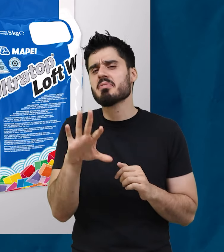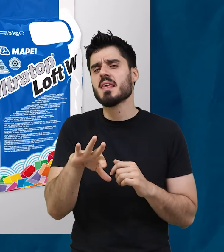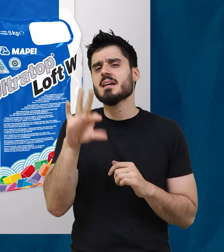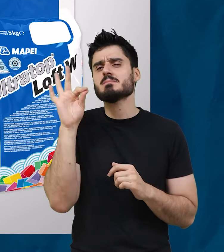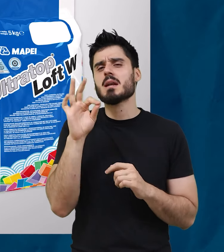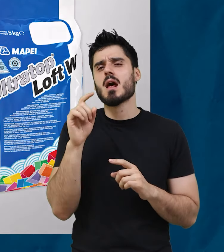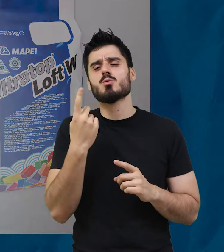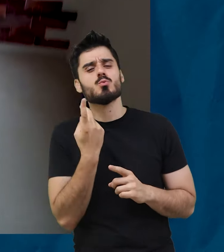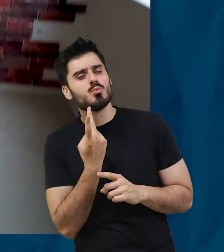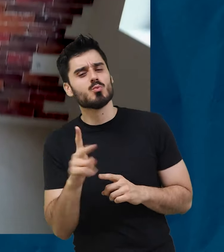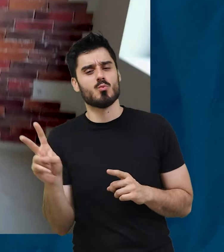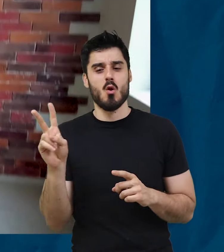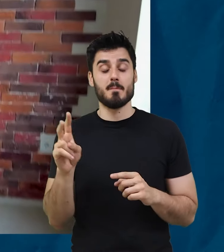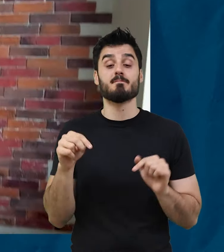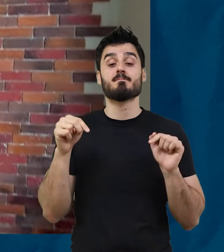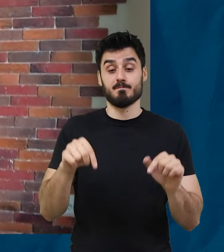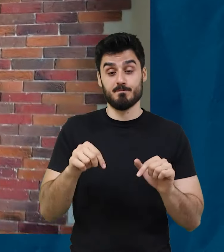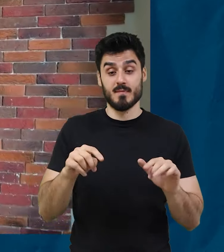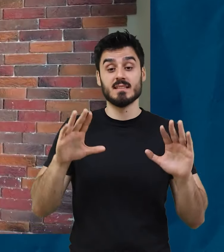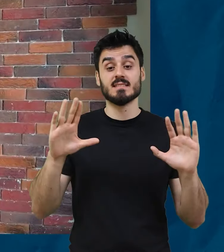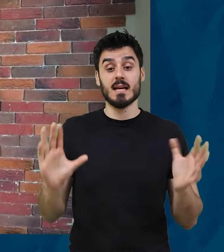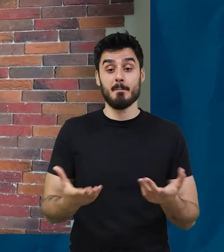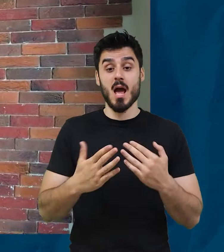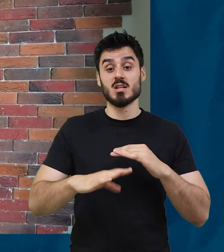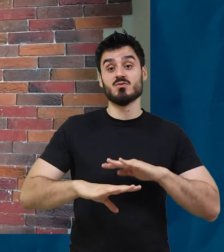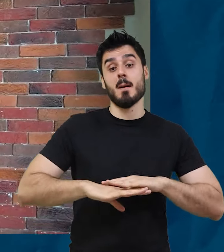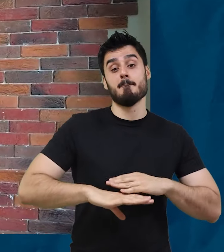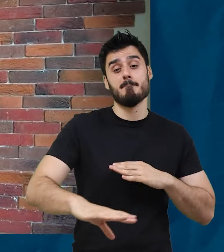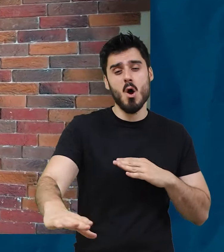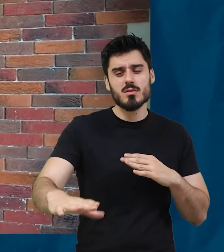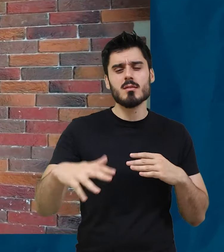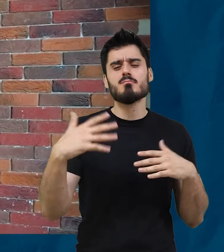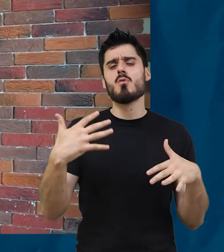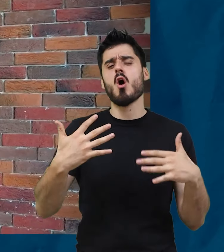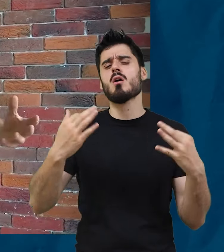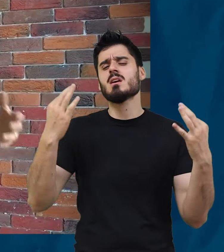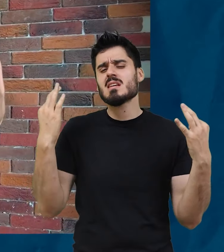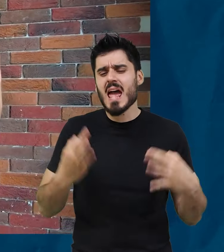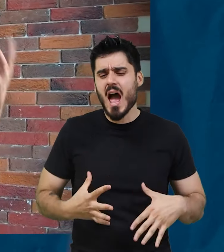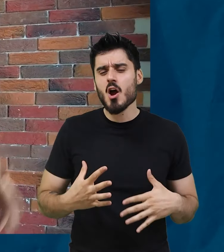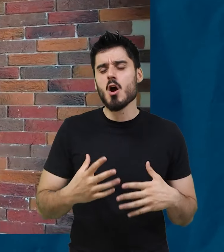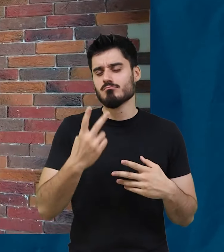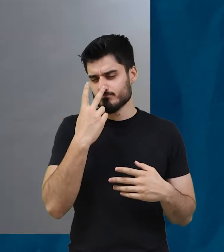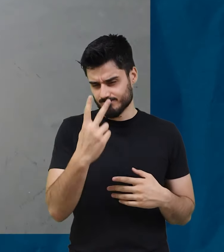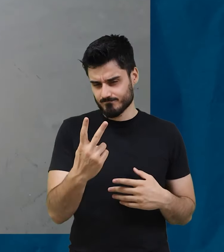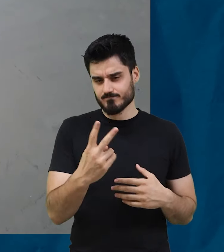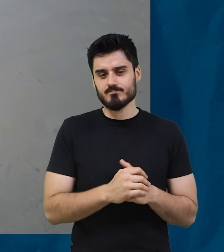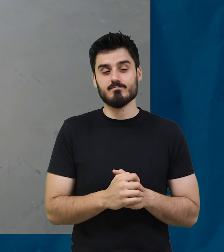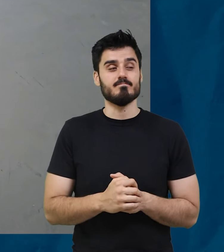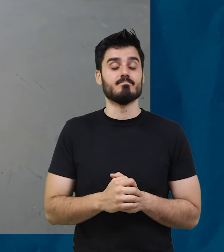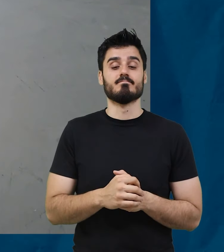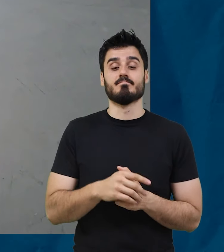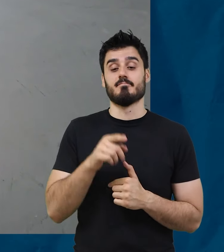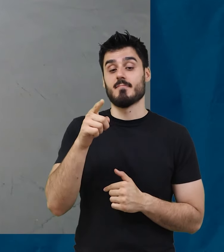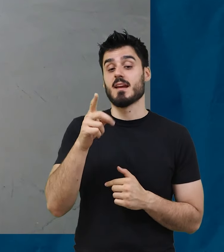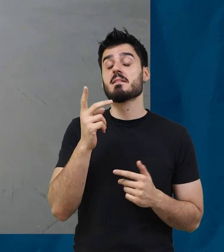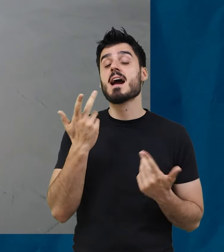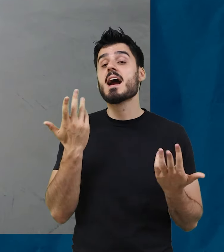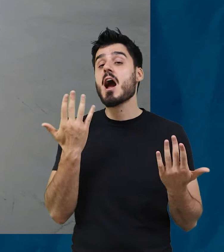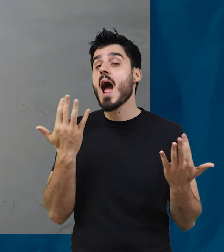дизайн. Започваме да полагаме пода. Системата е много яка и интересна. Вълнувам се, гледайте. Изпълнението